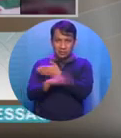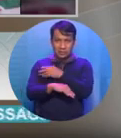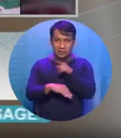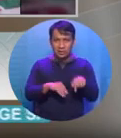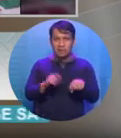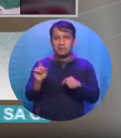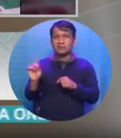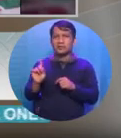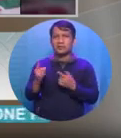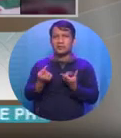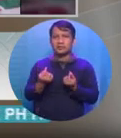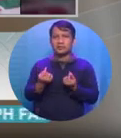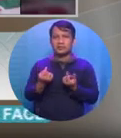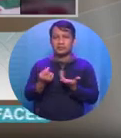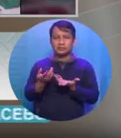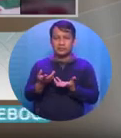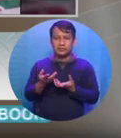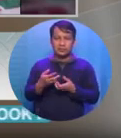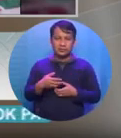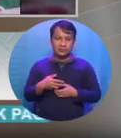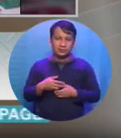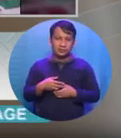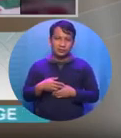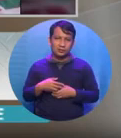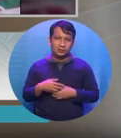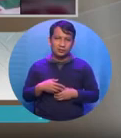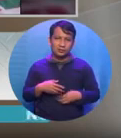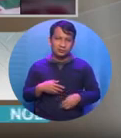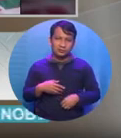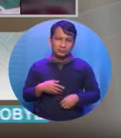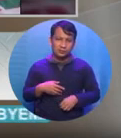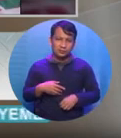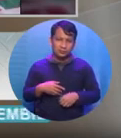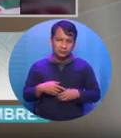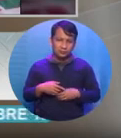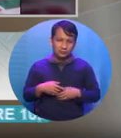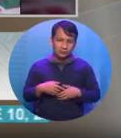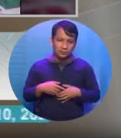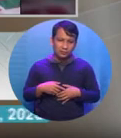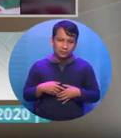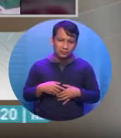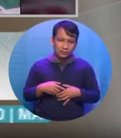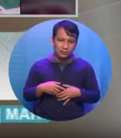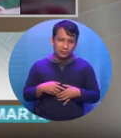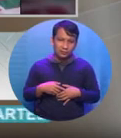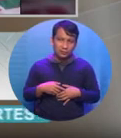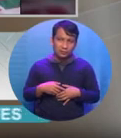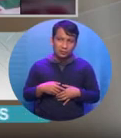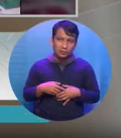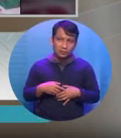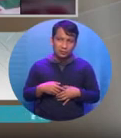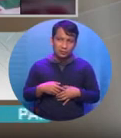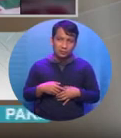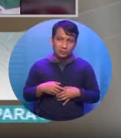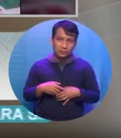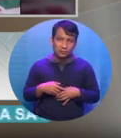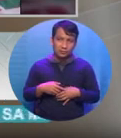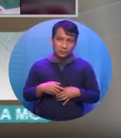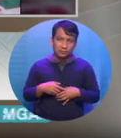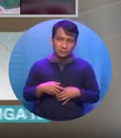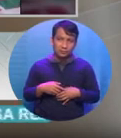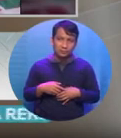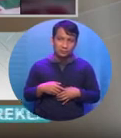pa? Kung pinakasama ko, kung nalaman ko, at kung itirahan